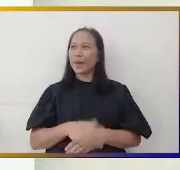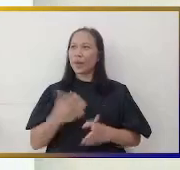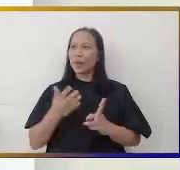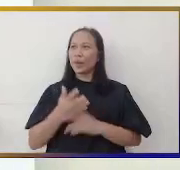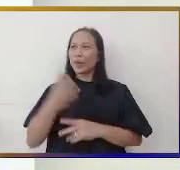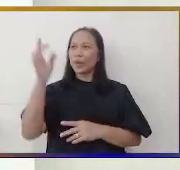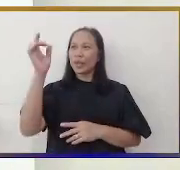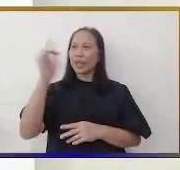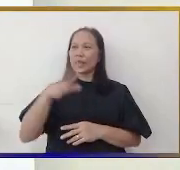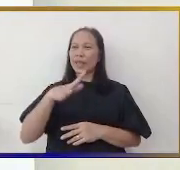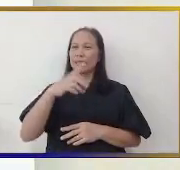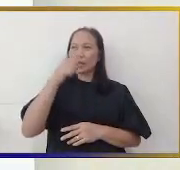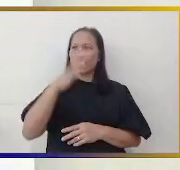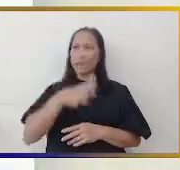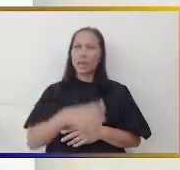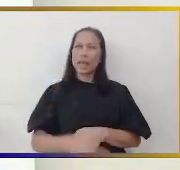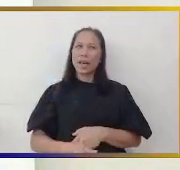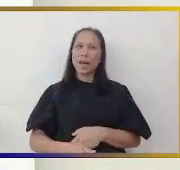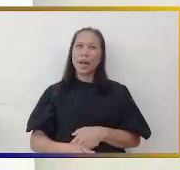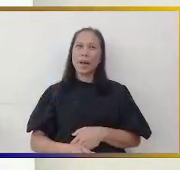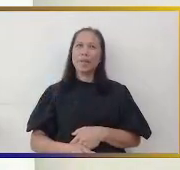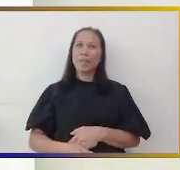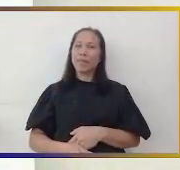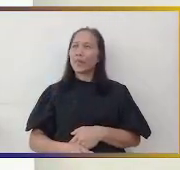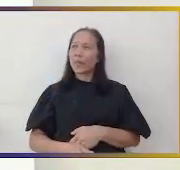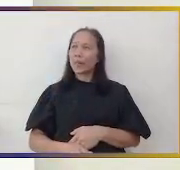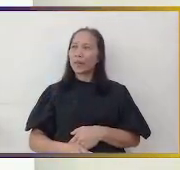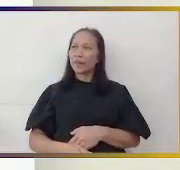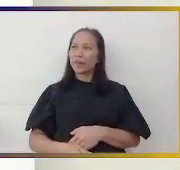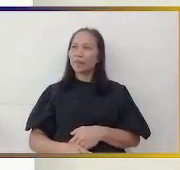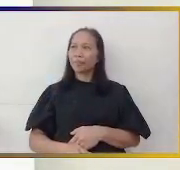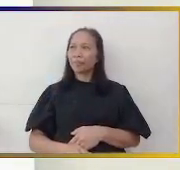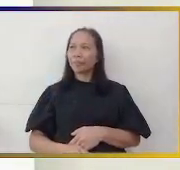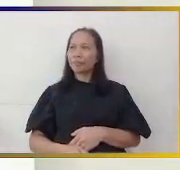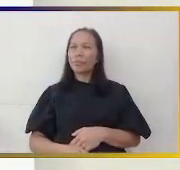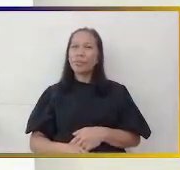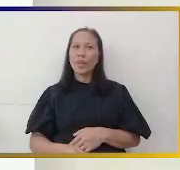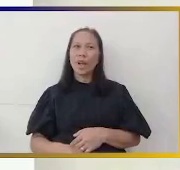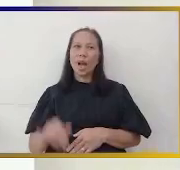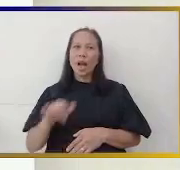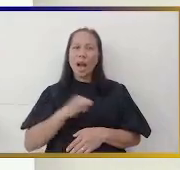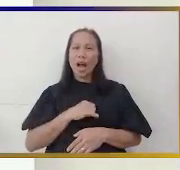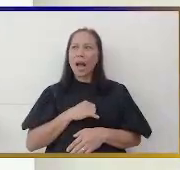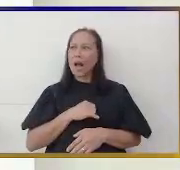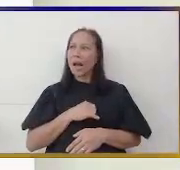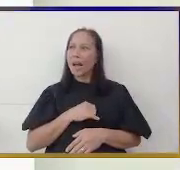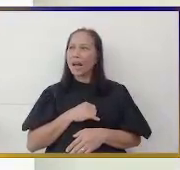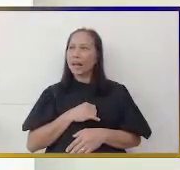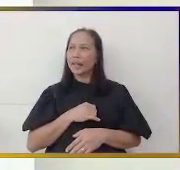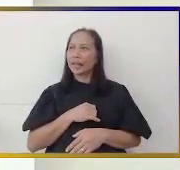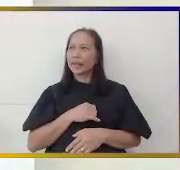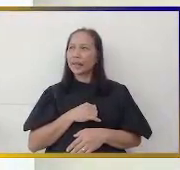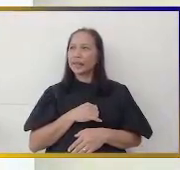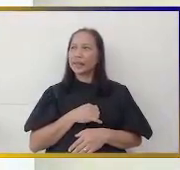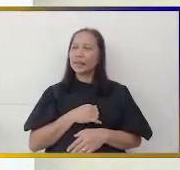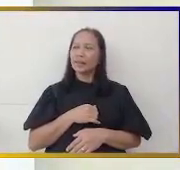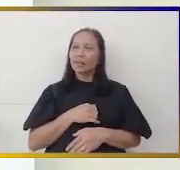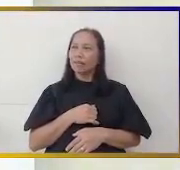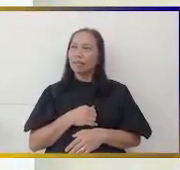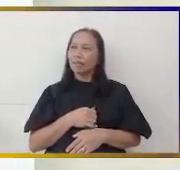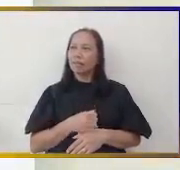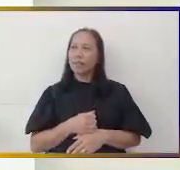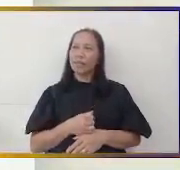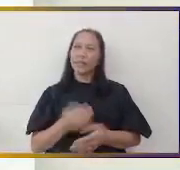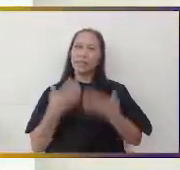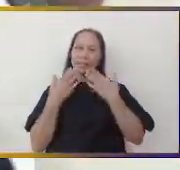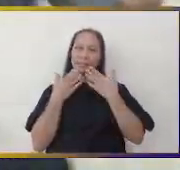Sabi nga prove God at by the grace of God na ko Gaano kadakila ang Diyos natin To God be the glory